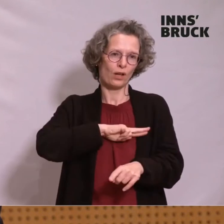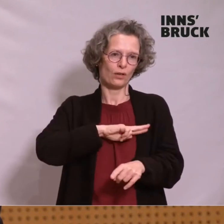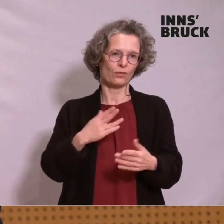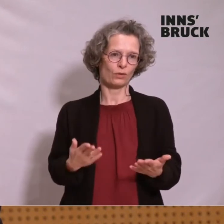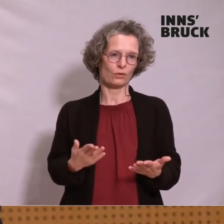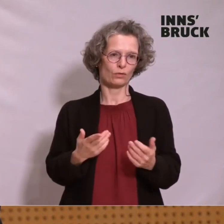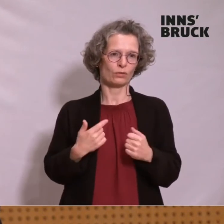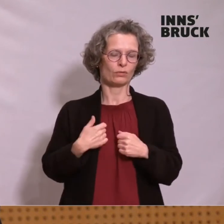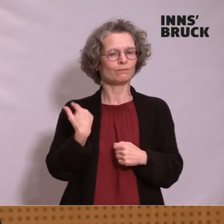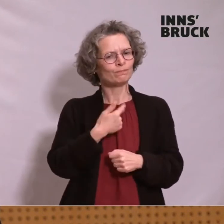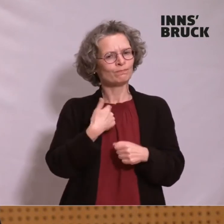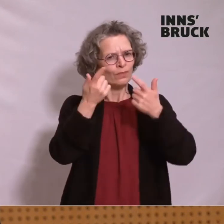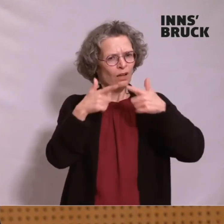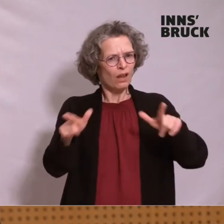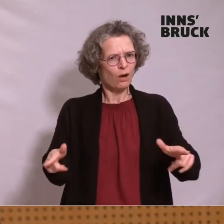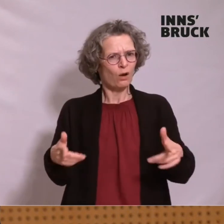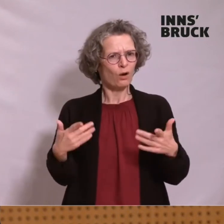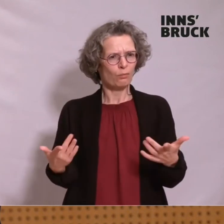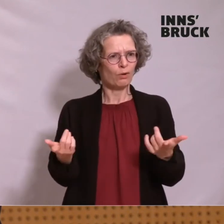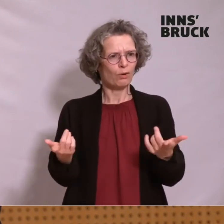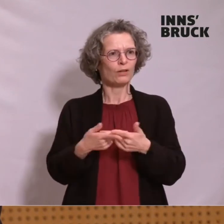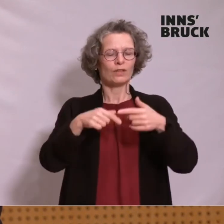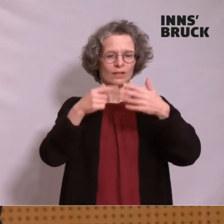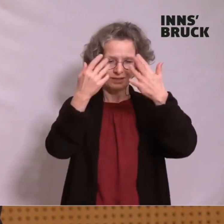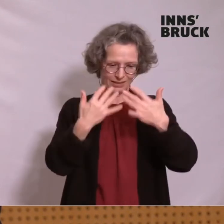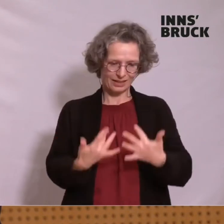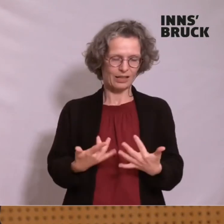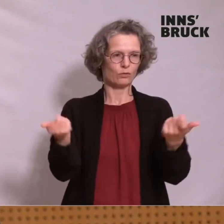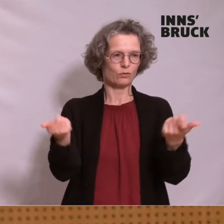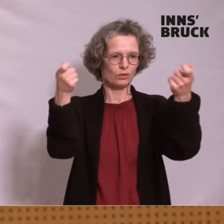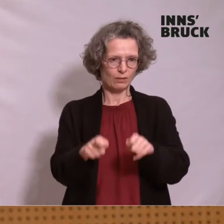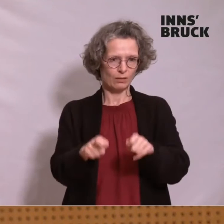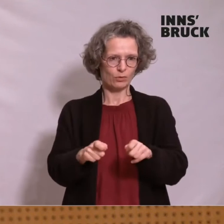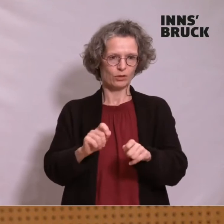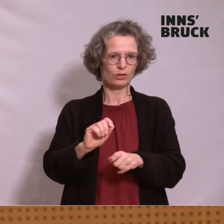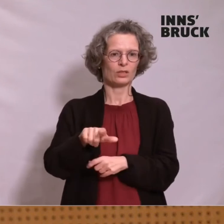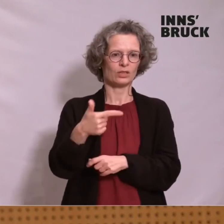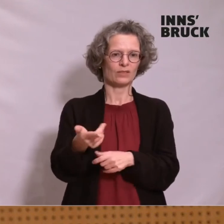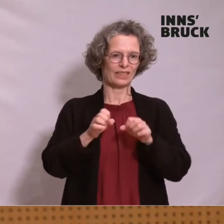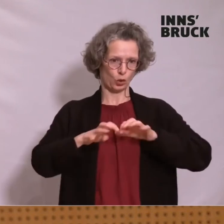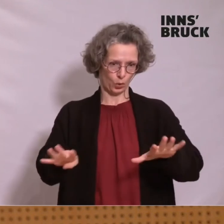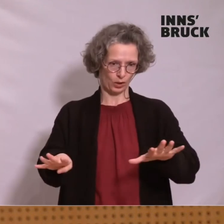Gestatten Sie mir, den Rechnungsabschluss 2019 zu streifen.